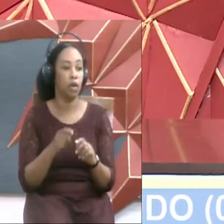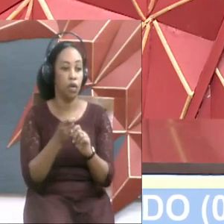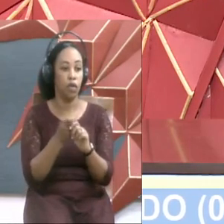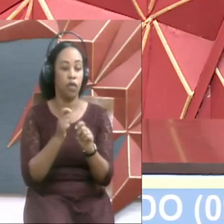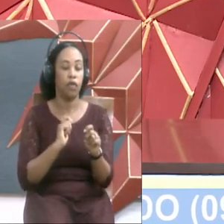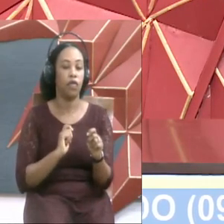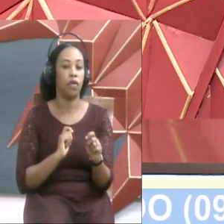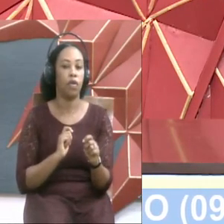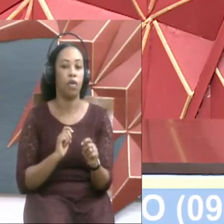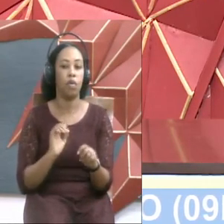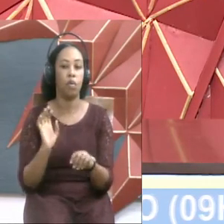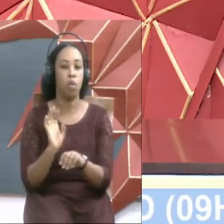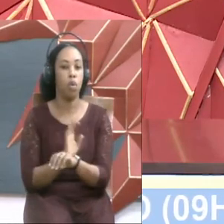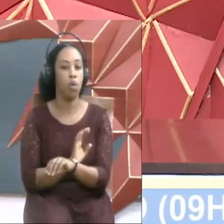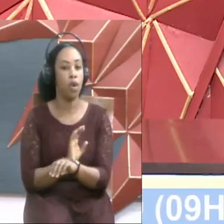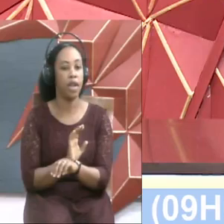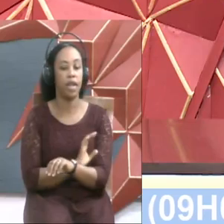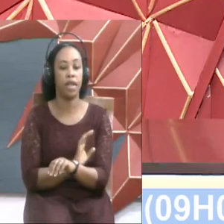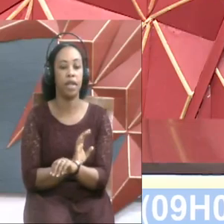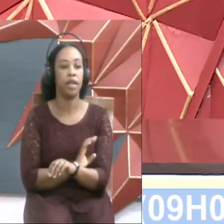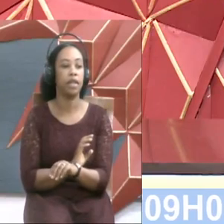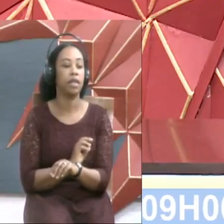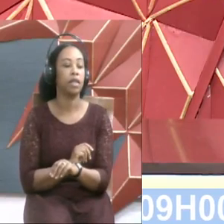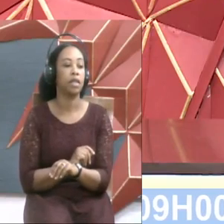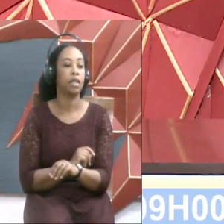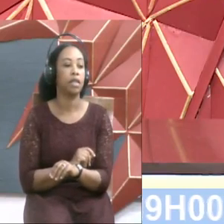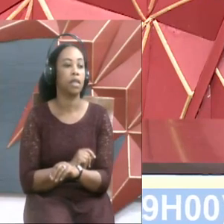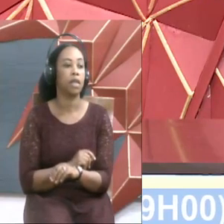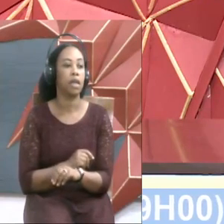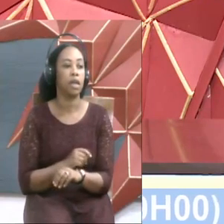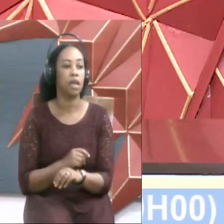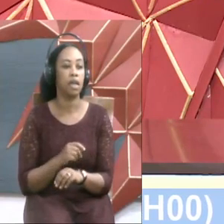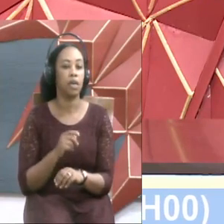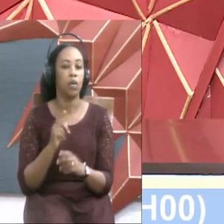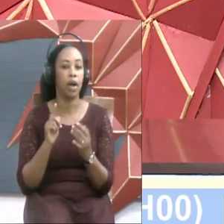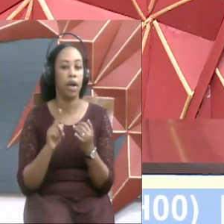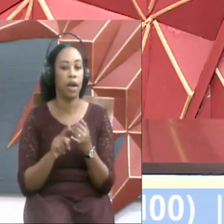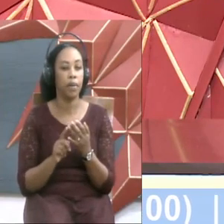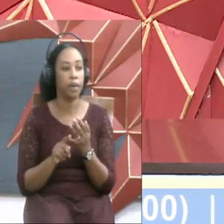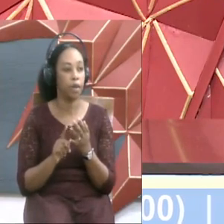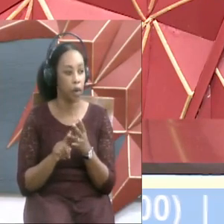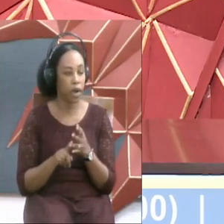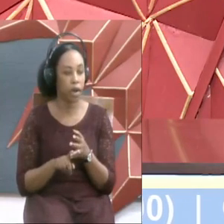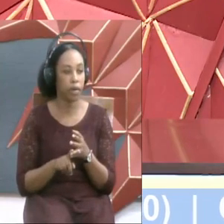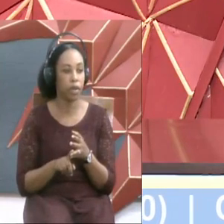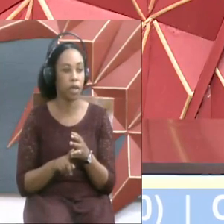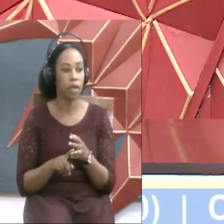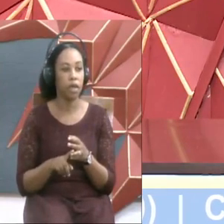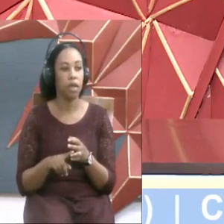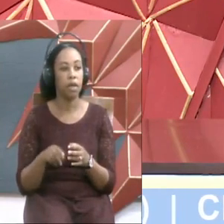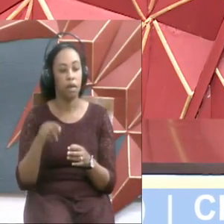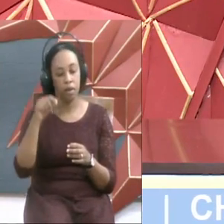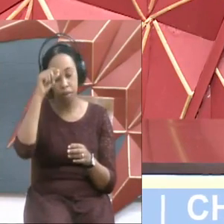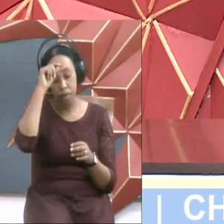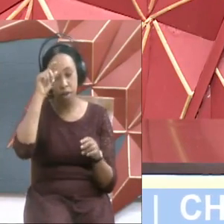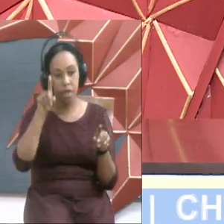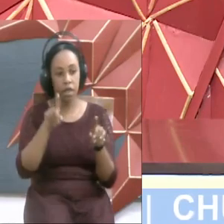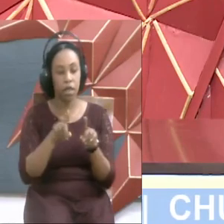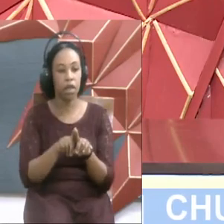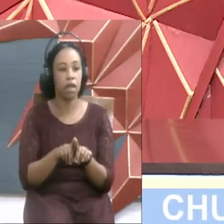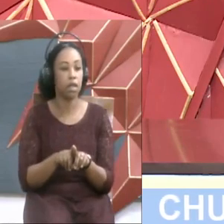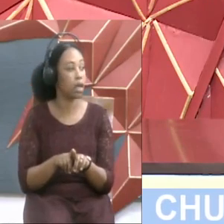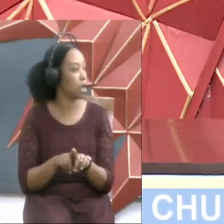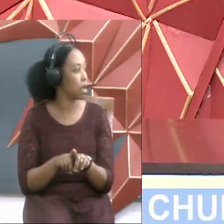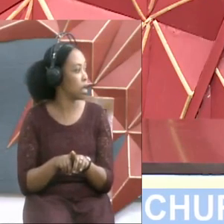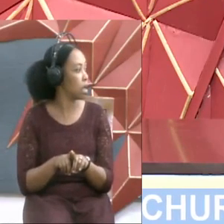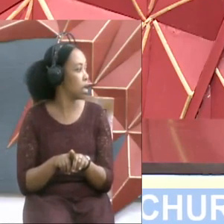Burundi araza kuvuga. Il vient du Burundi, il va se présenter lui-même. Mais il y a aussi le frère de